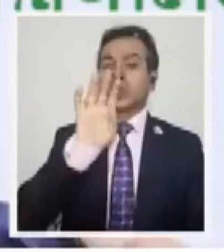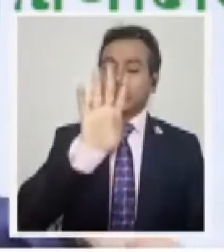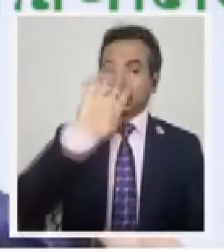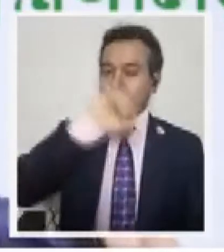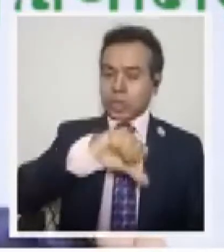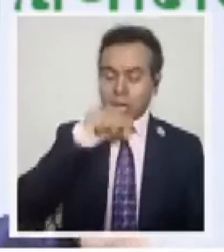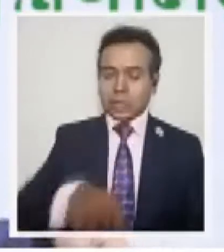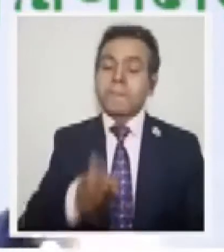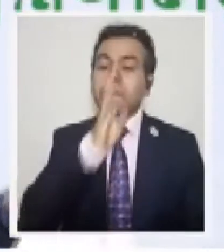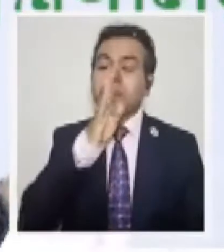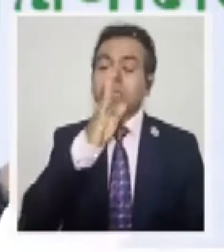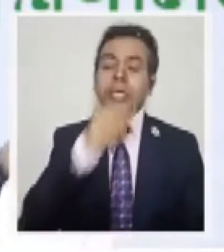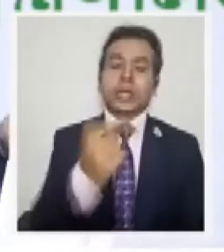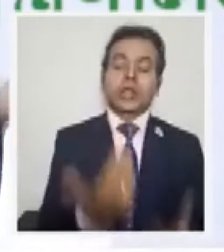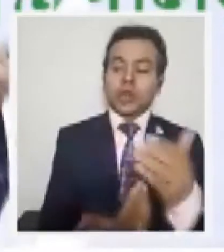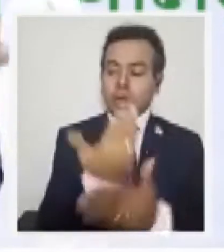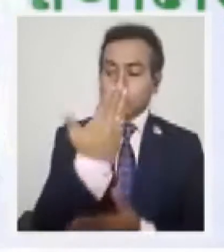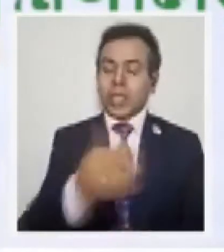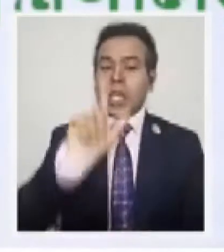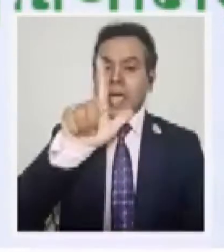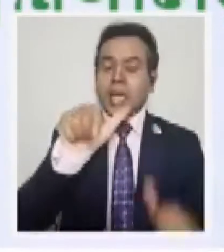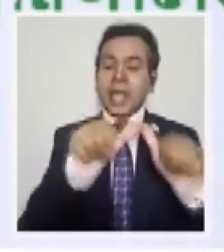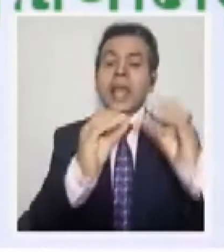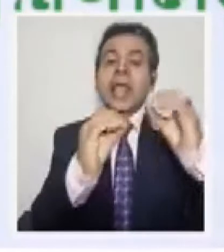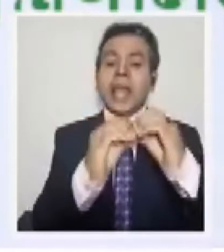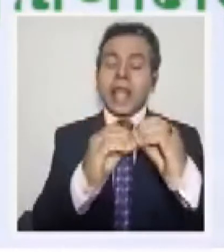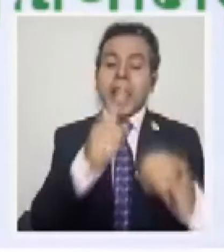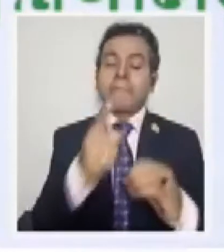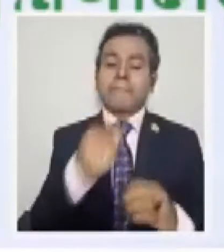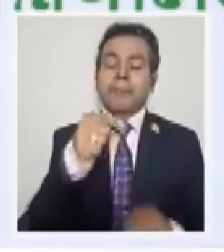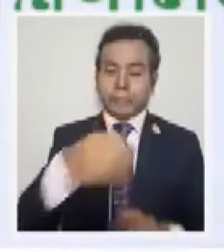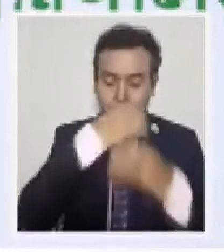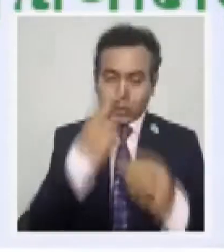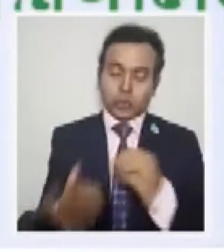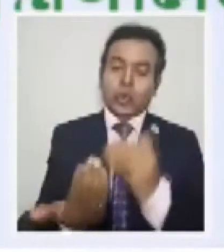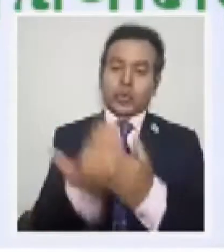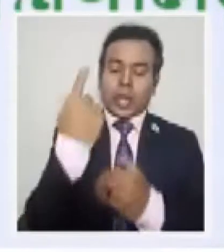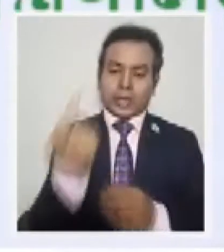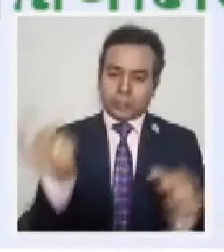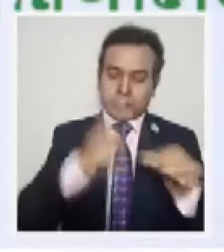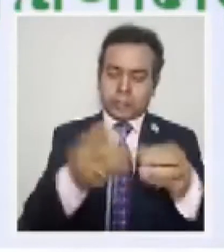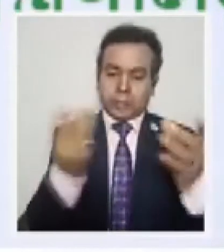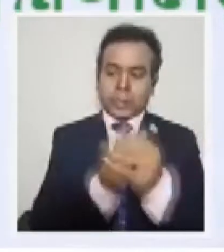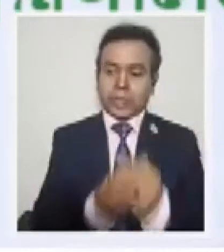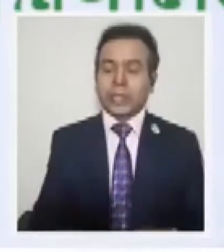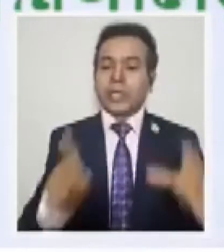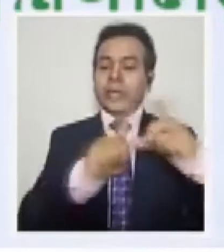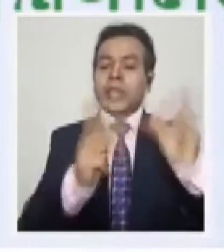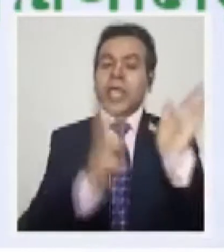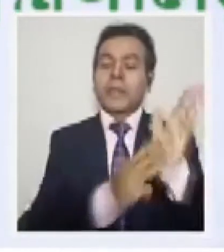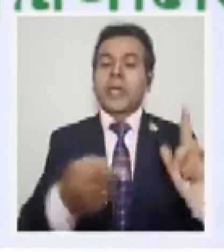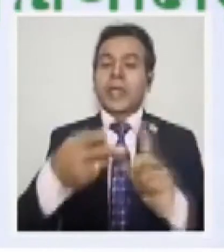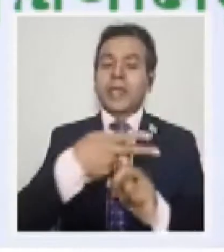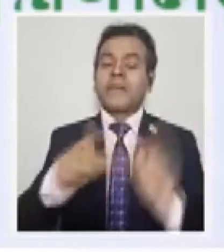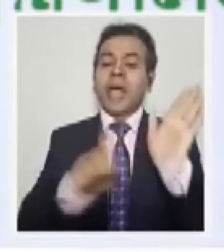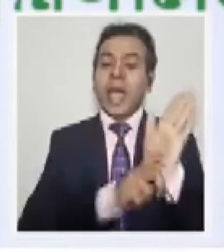50টির মধ্যে গতকাল পর্যন্ত ছিল 49টি। আজকে আমরা একটি বেসরকারি ল্যাব নতুনভাবে তাদের কার্যক্রম শুরু করেছেন সেটা